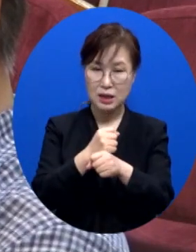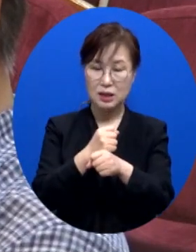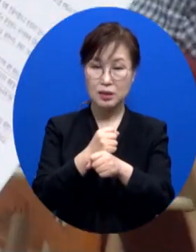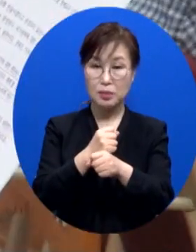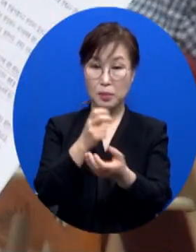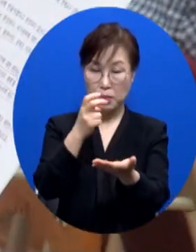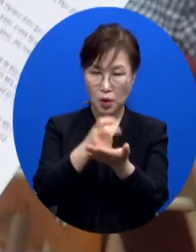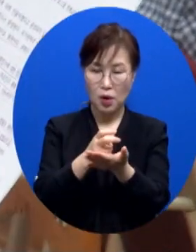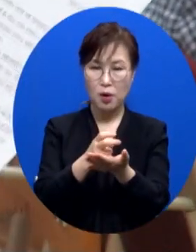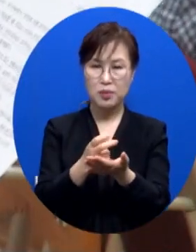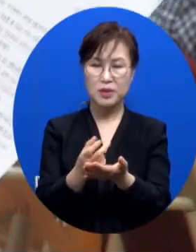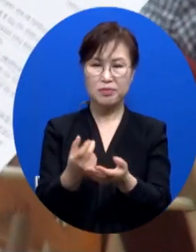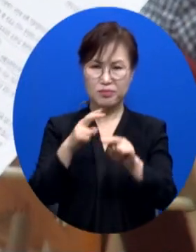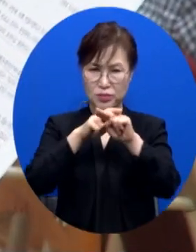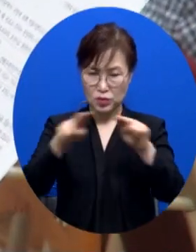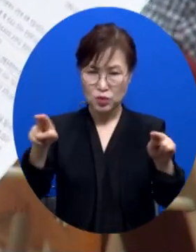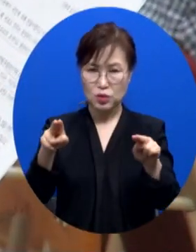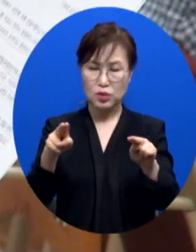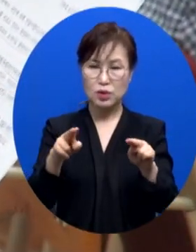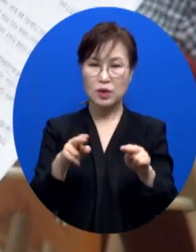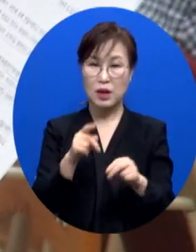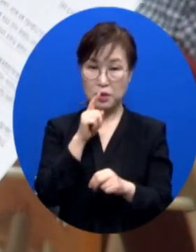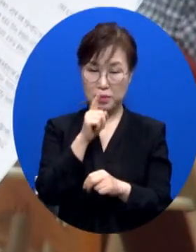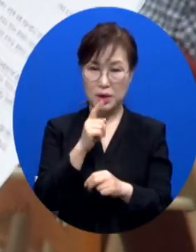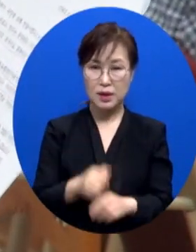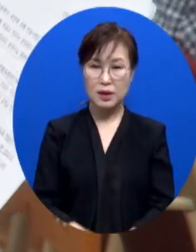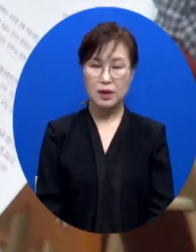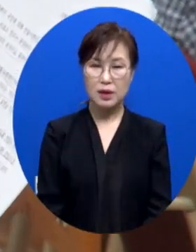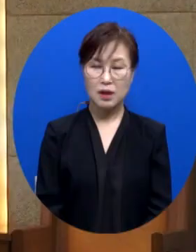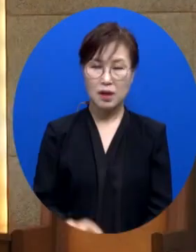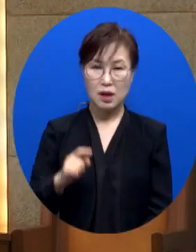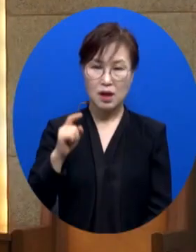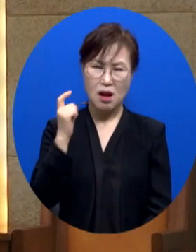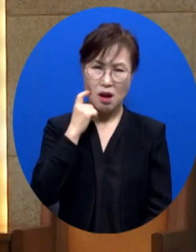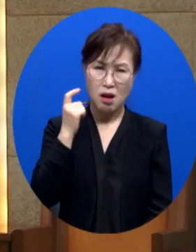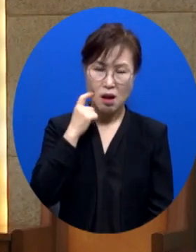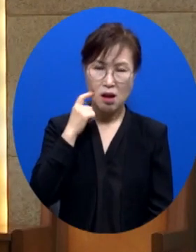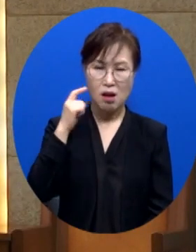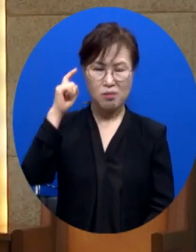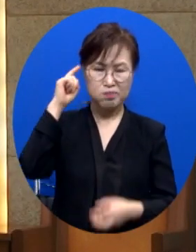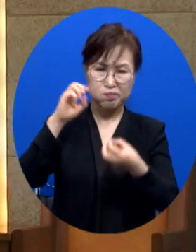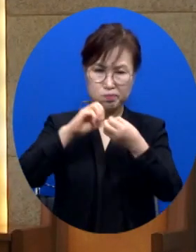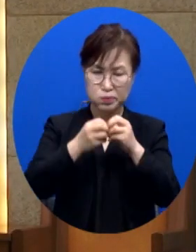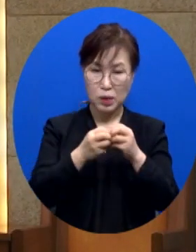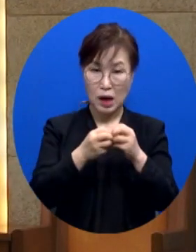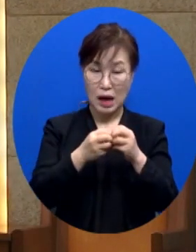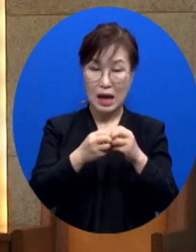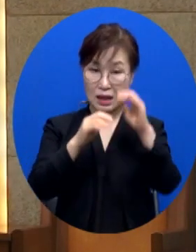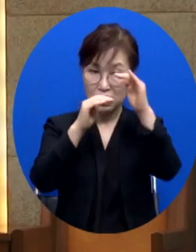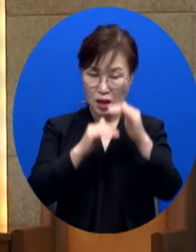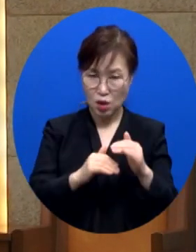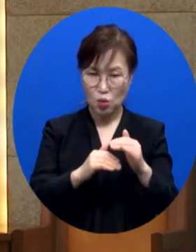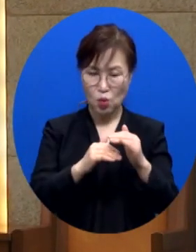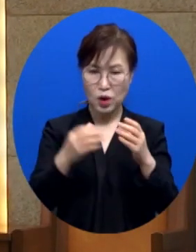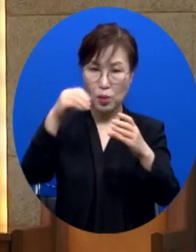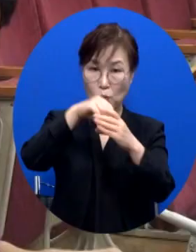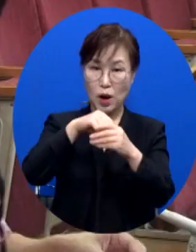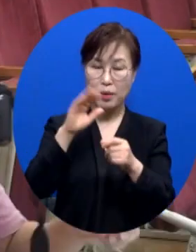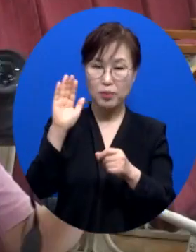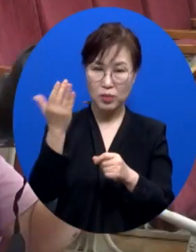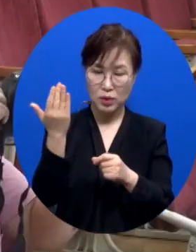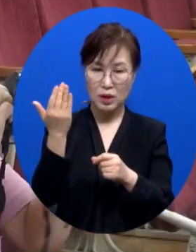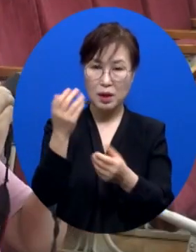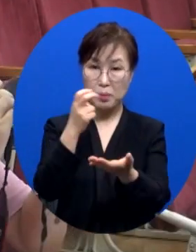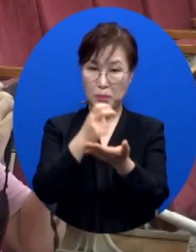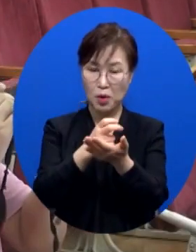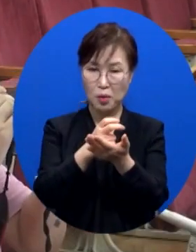언론중재법을 즉각 철회하라고 촉구했습니다. 허위 조작 보도에 징벌적 손해배상을 적용하는 내용이 담긴